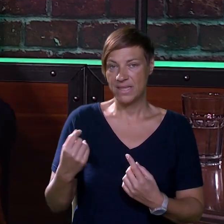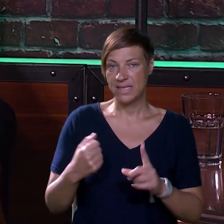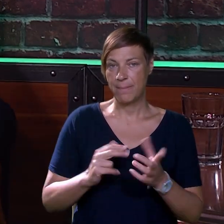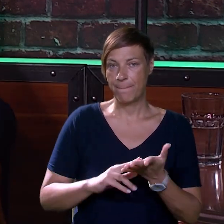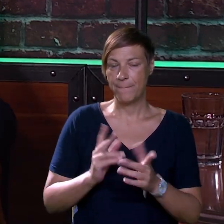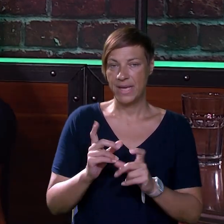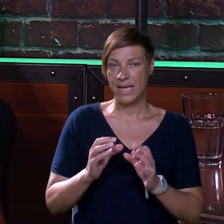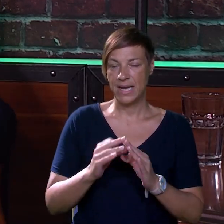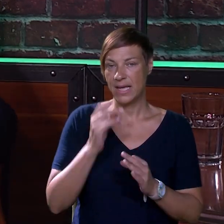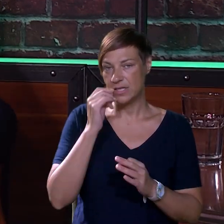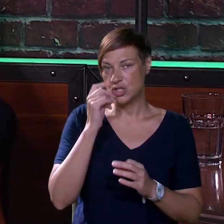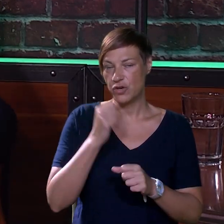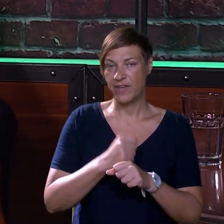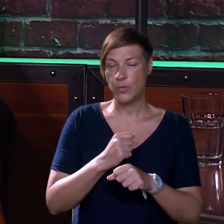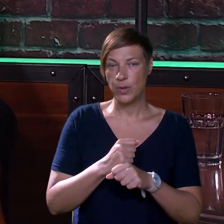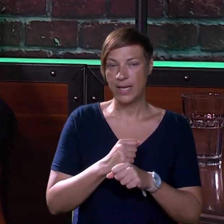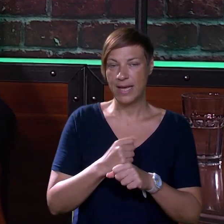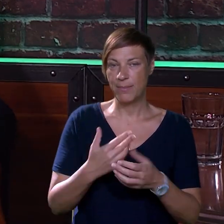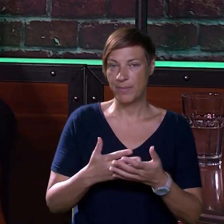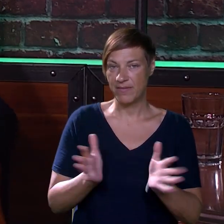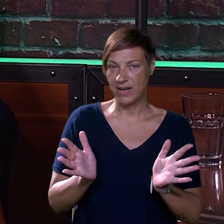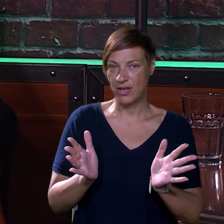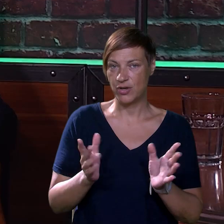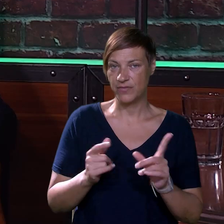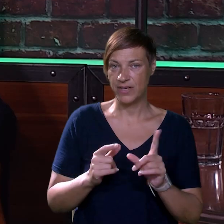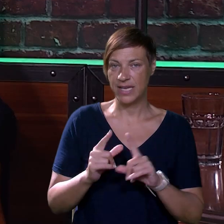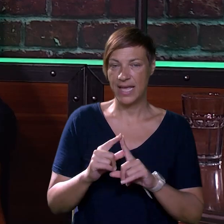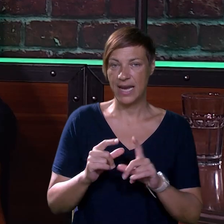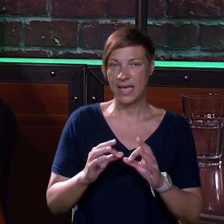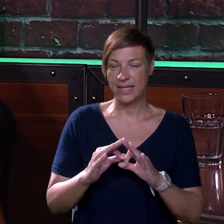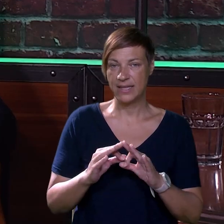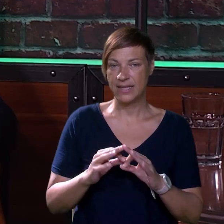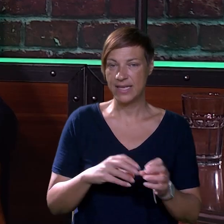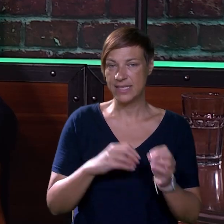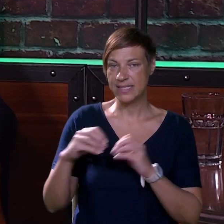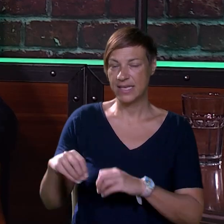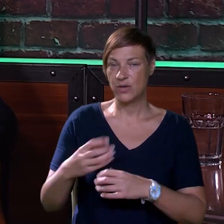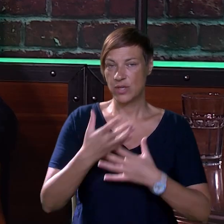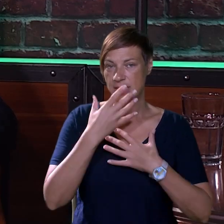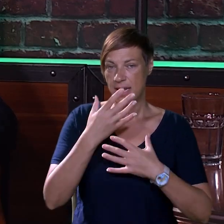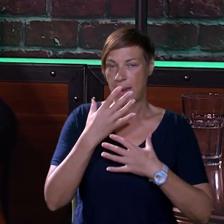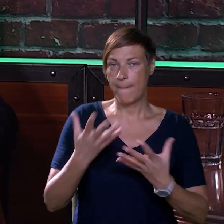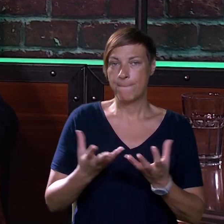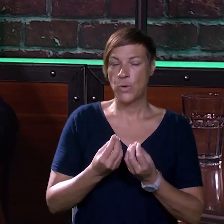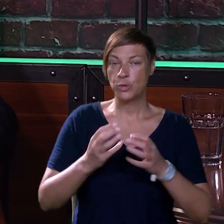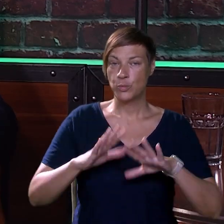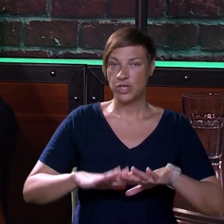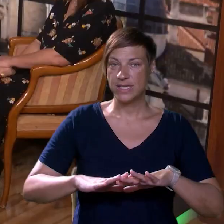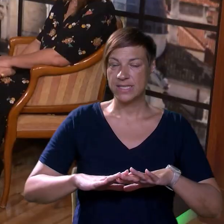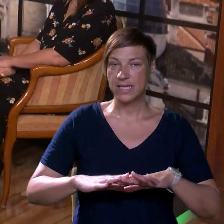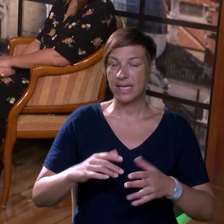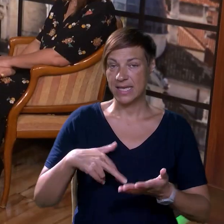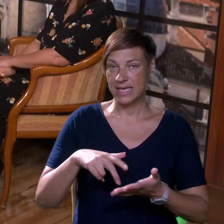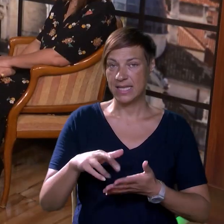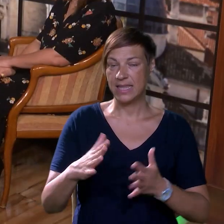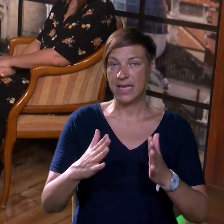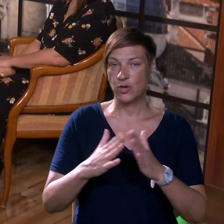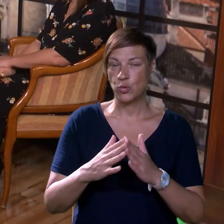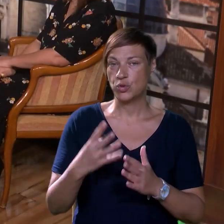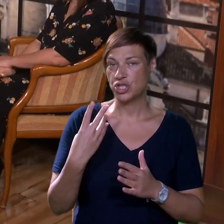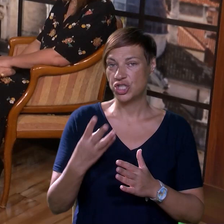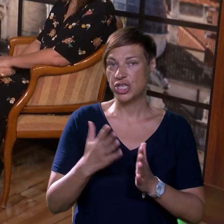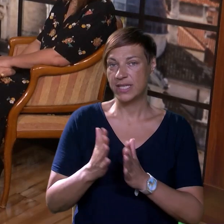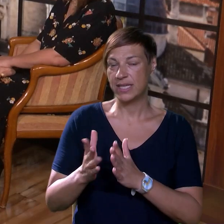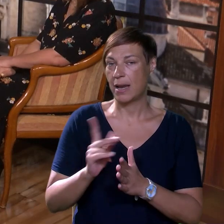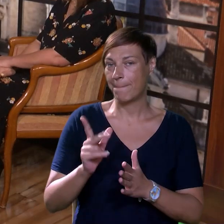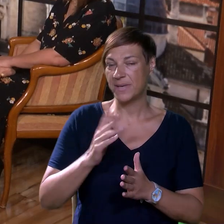Impela. Čovjeku je napravljen, otvoren je taj LAD, on je skinut sa respiratora, potpuno se stabilizirao i on ide kući. Znači,